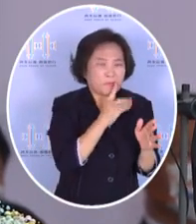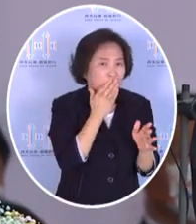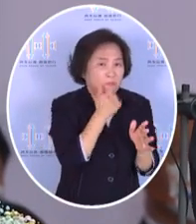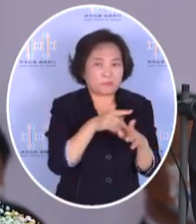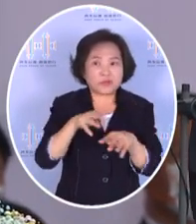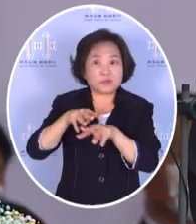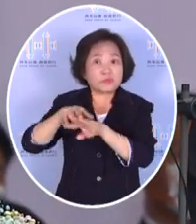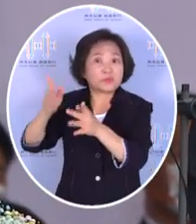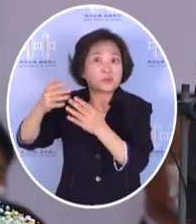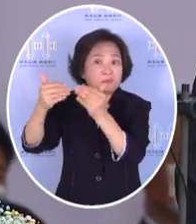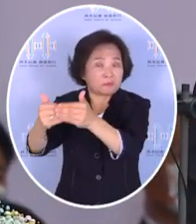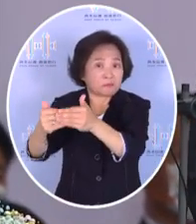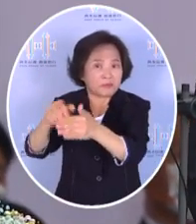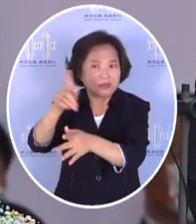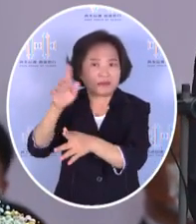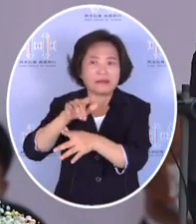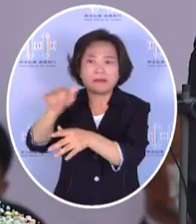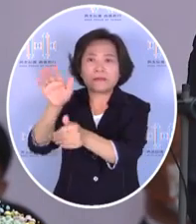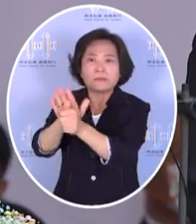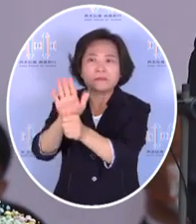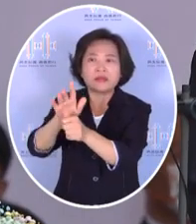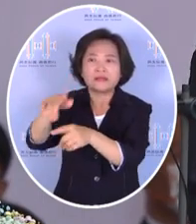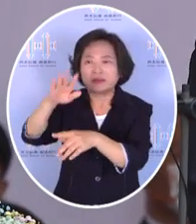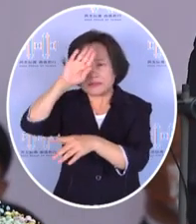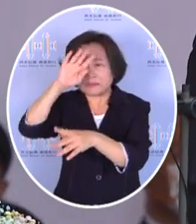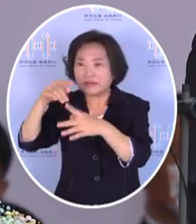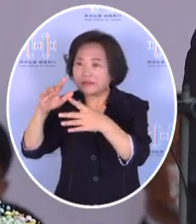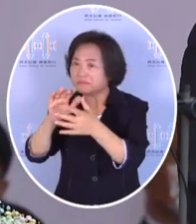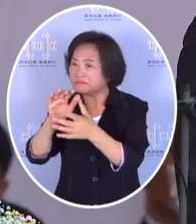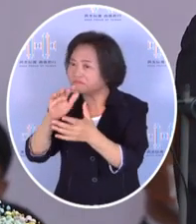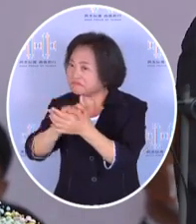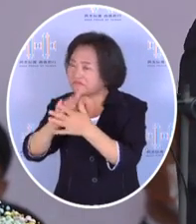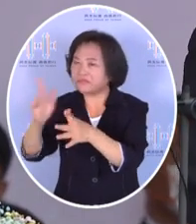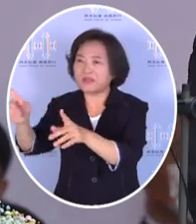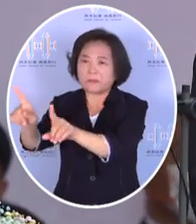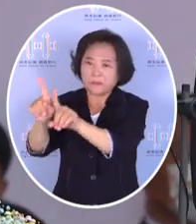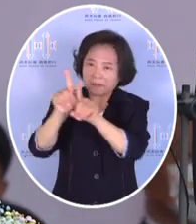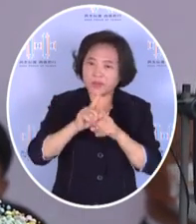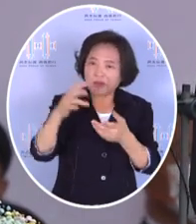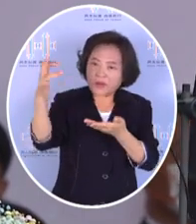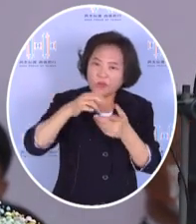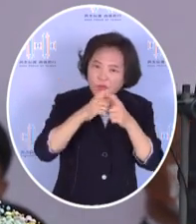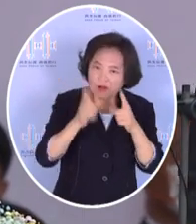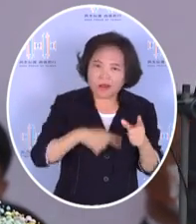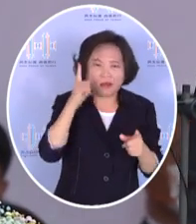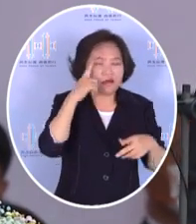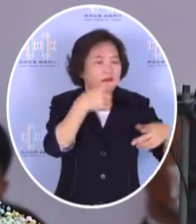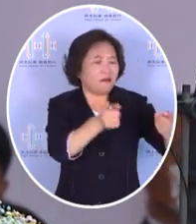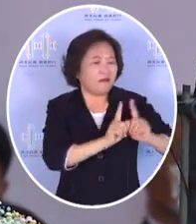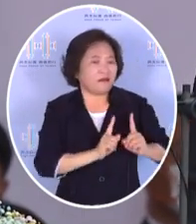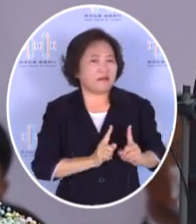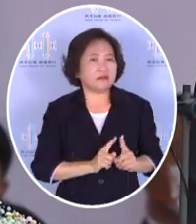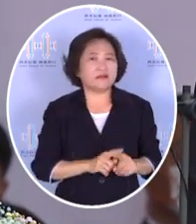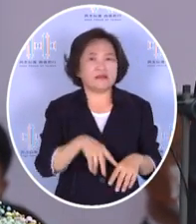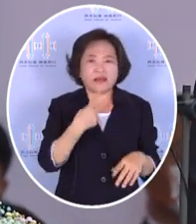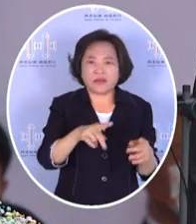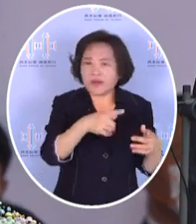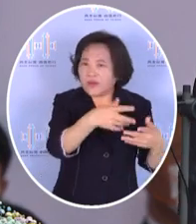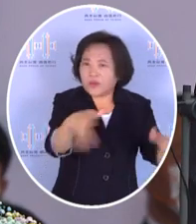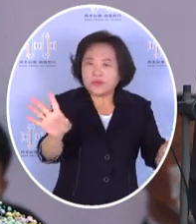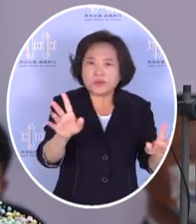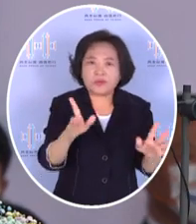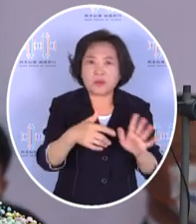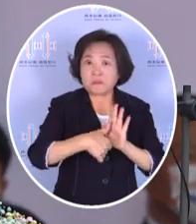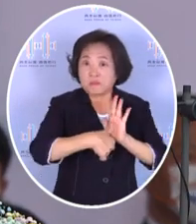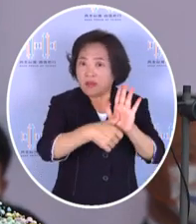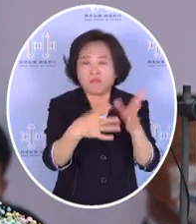伴学友病少年返台的感人的事迹，还有更多的无名的英雄不